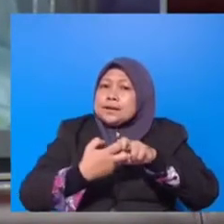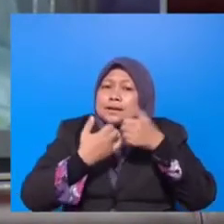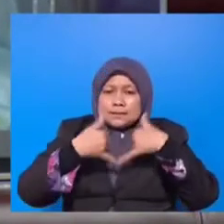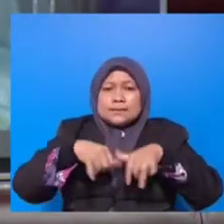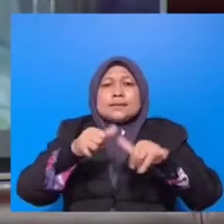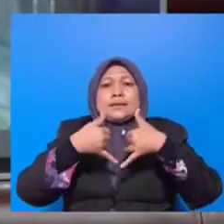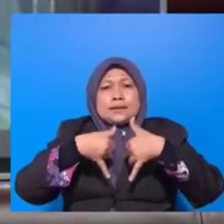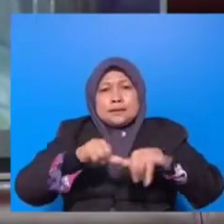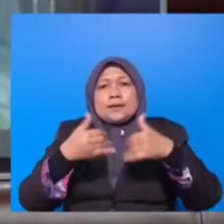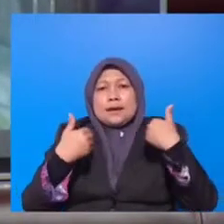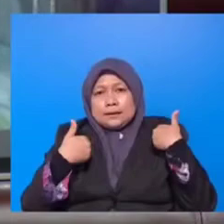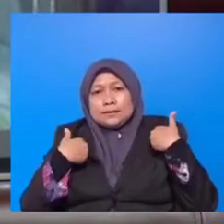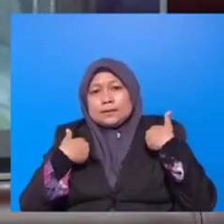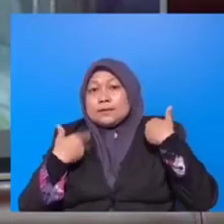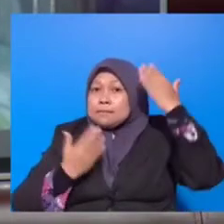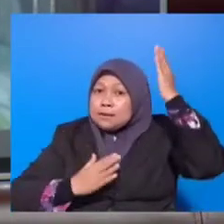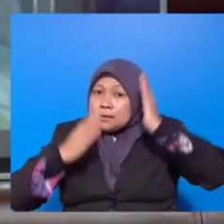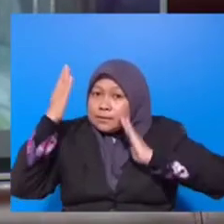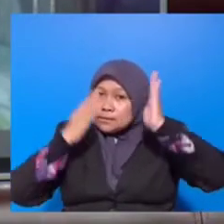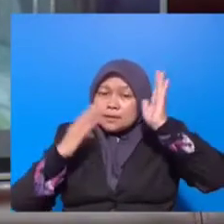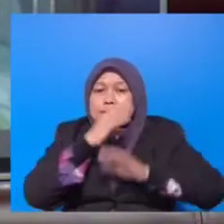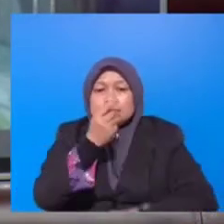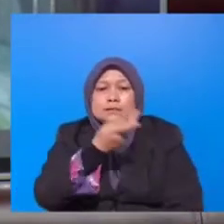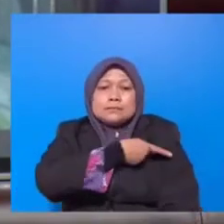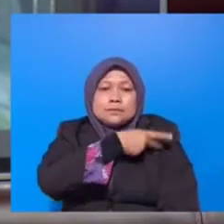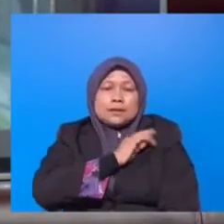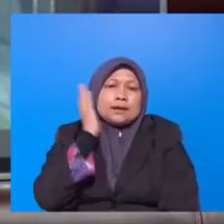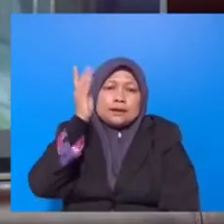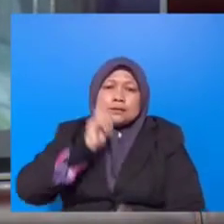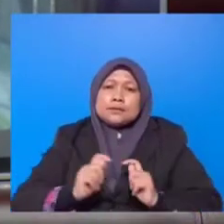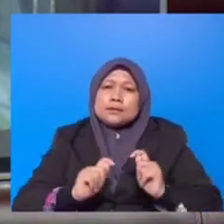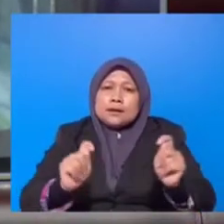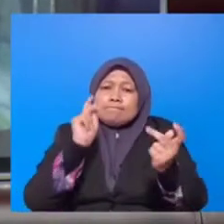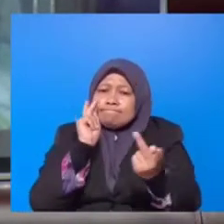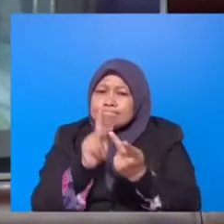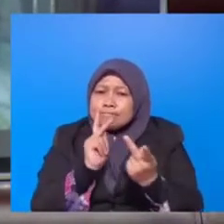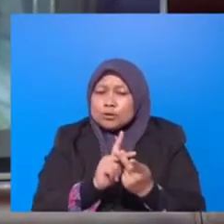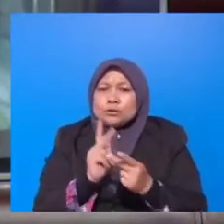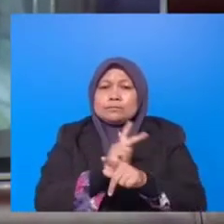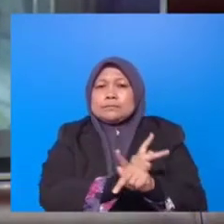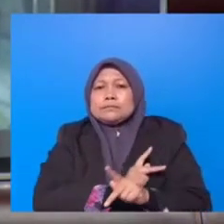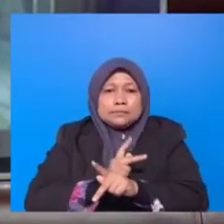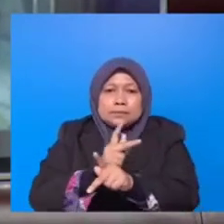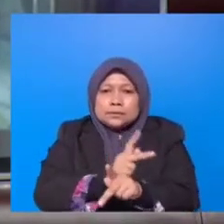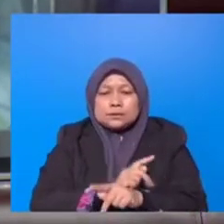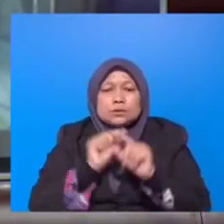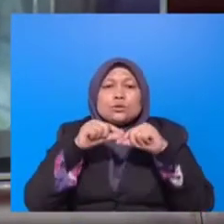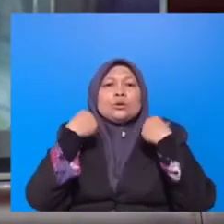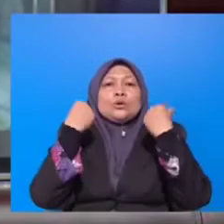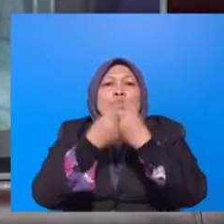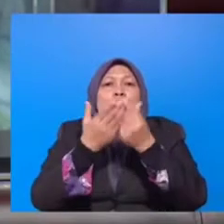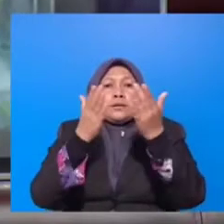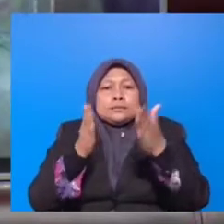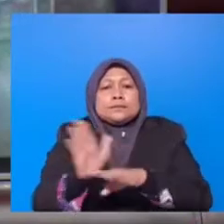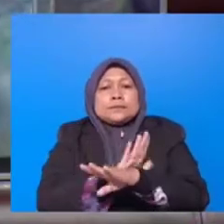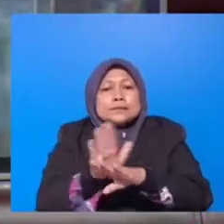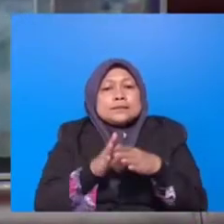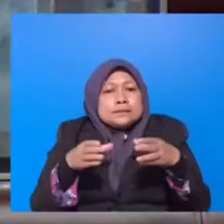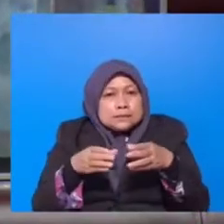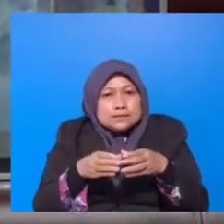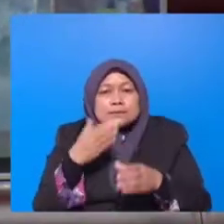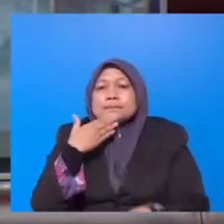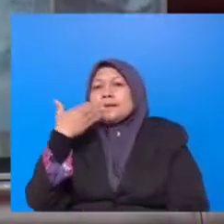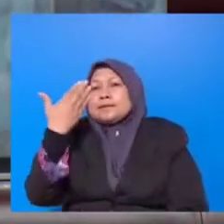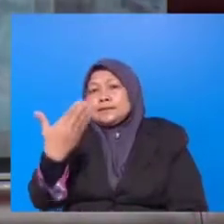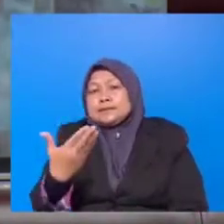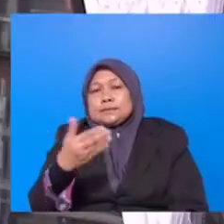masih lagi melanda negara kita dan pihak kementerian akan mengambil tindakan yang sewajarnya untuk membela golongan peniaga kecil ini. Terima kasih Yang Tansi